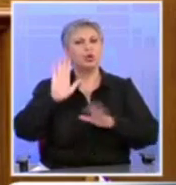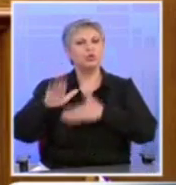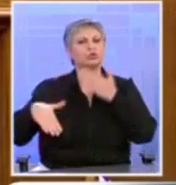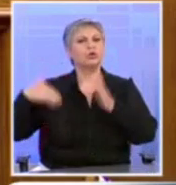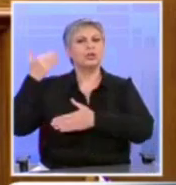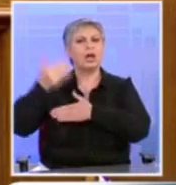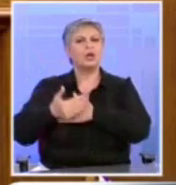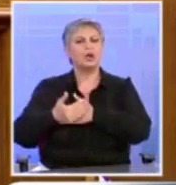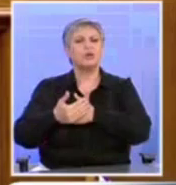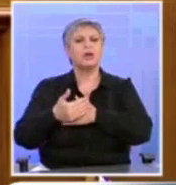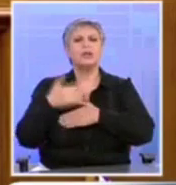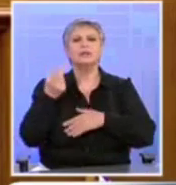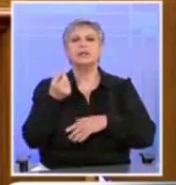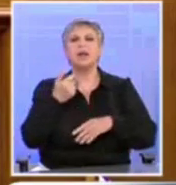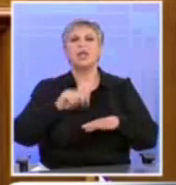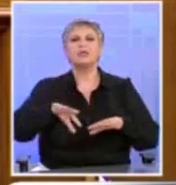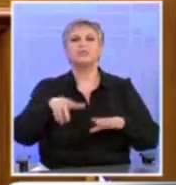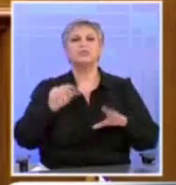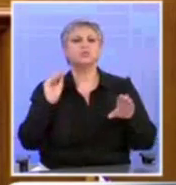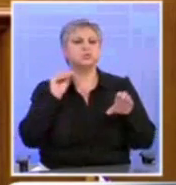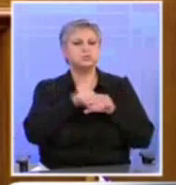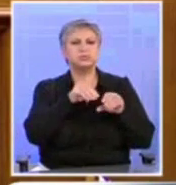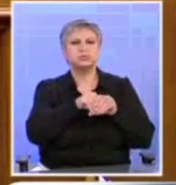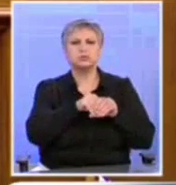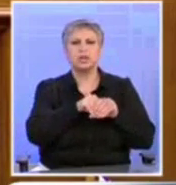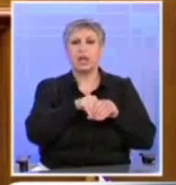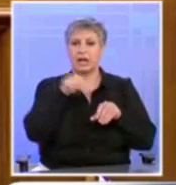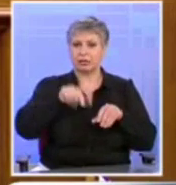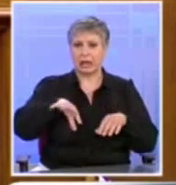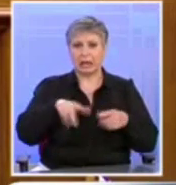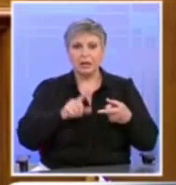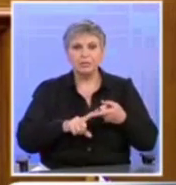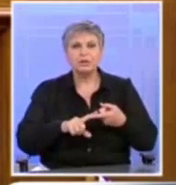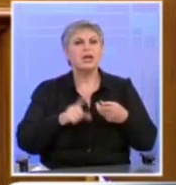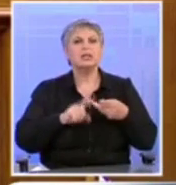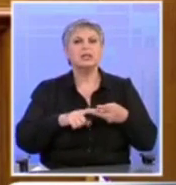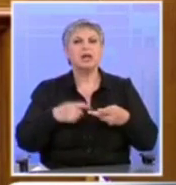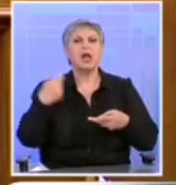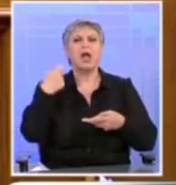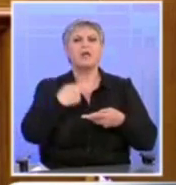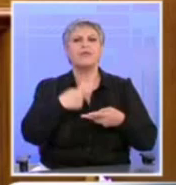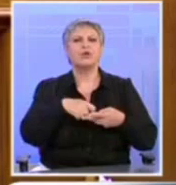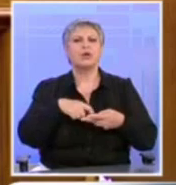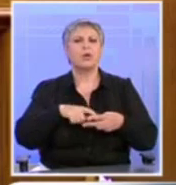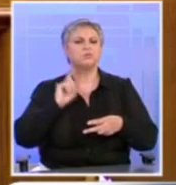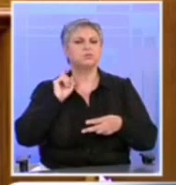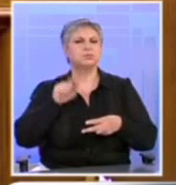καρποθεί τα λεφτά που είτε έκλεψαν είτε απέφυγαν να δηλώσουν. Συνάδελφοι και συνάδελφοι,